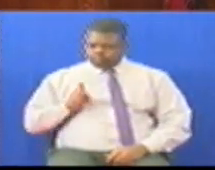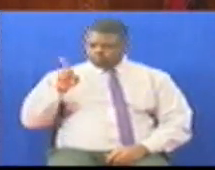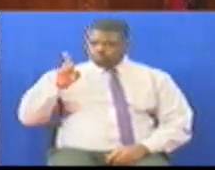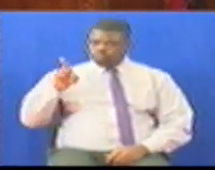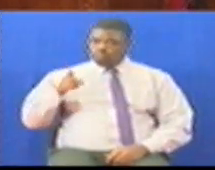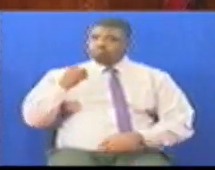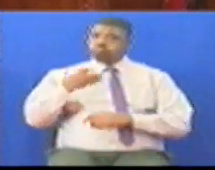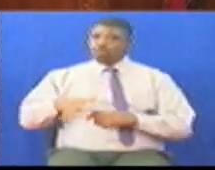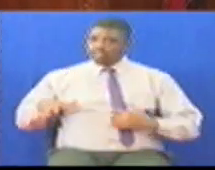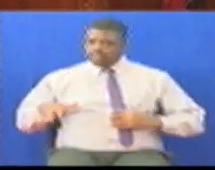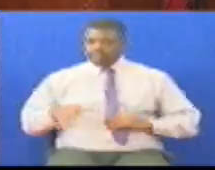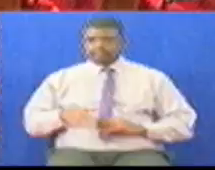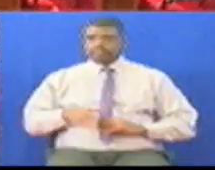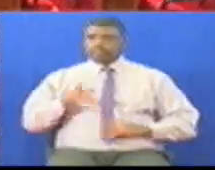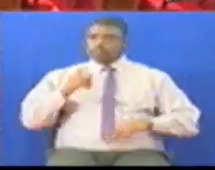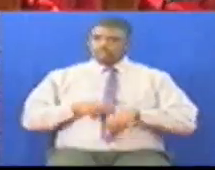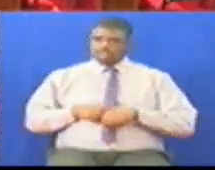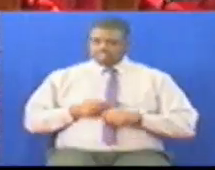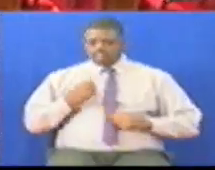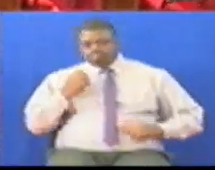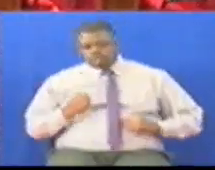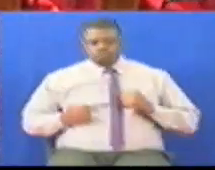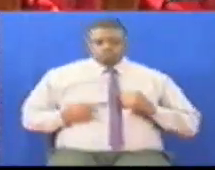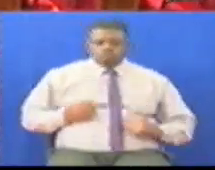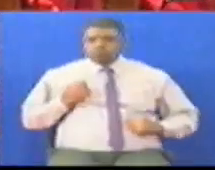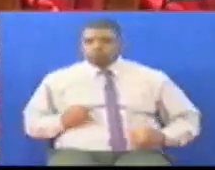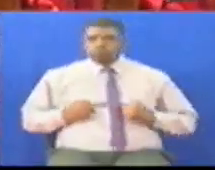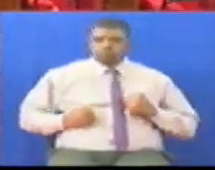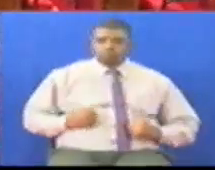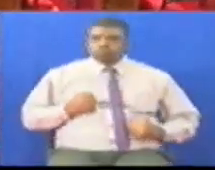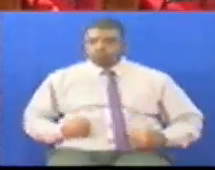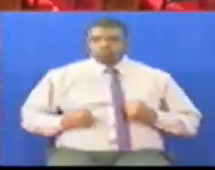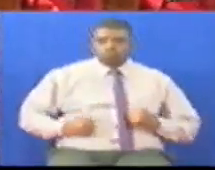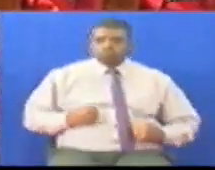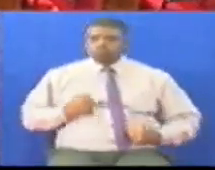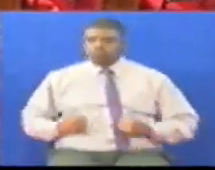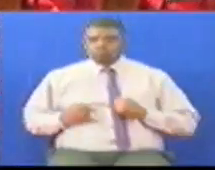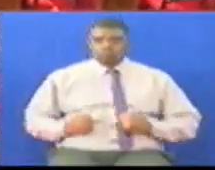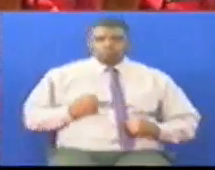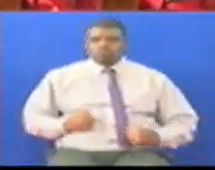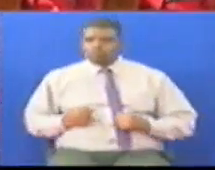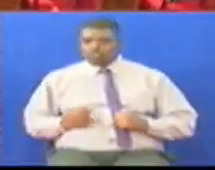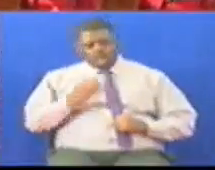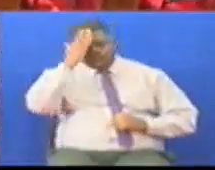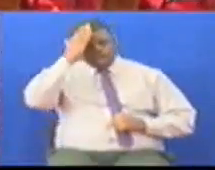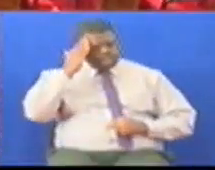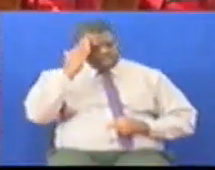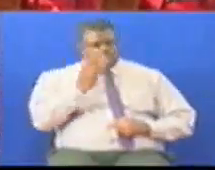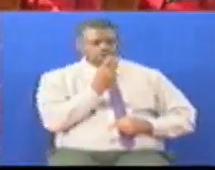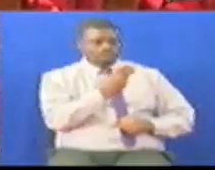Pwani wakati wakiwa kwenye mazoezi ya kujiweka imara kijeshi na askari watatu wa jeshi la